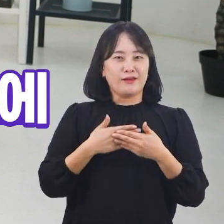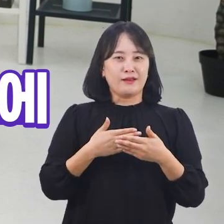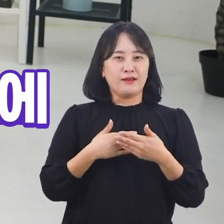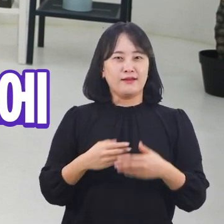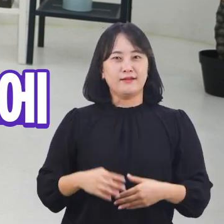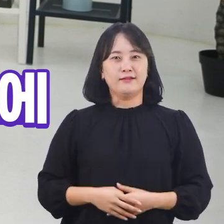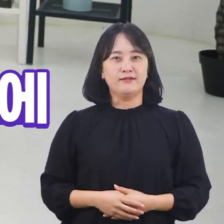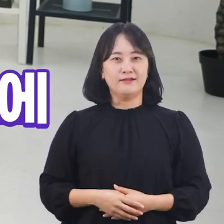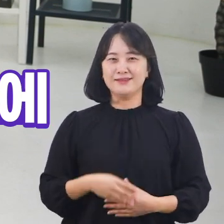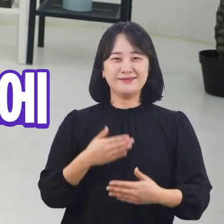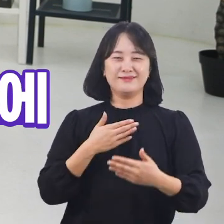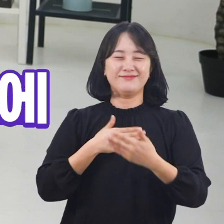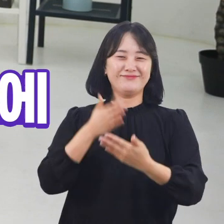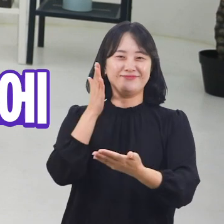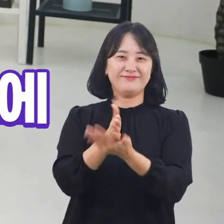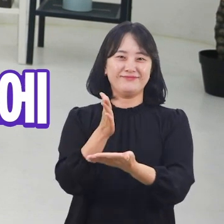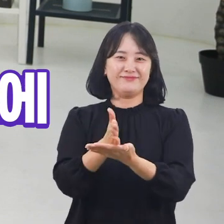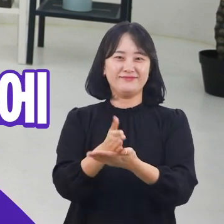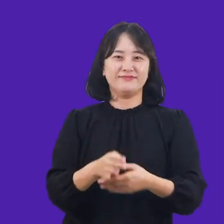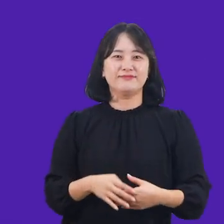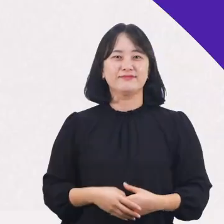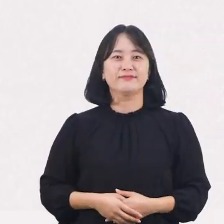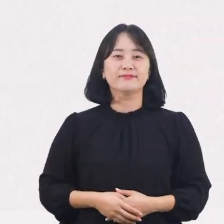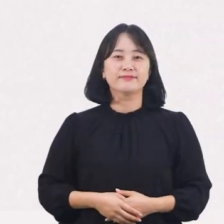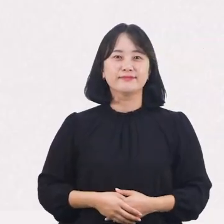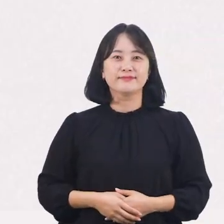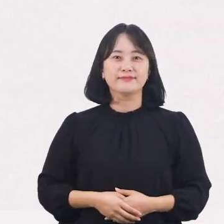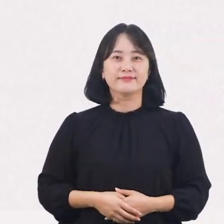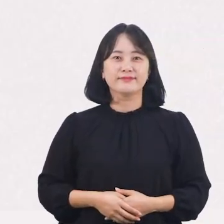되네요. 긴장하지 않으셔도 됩니다.